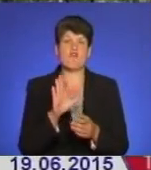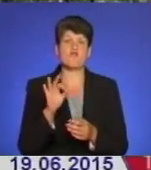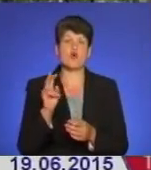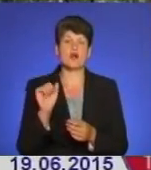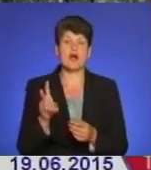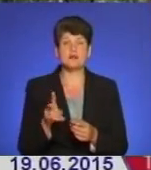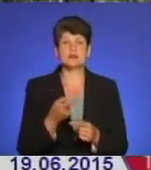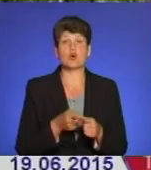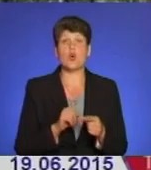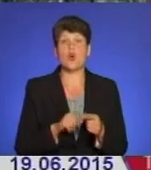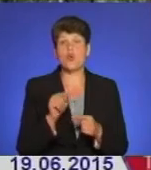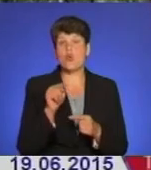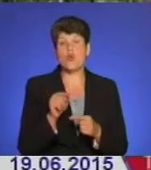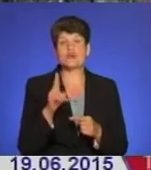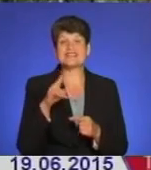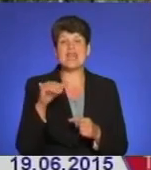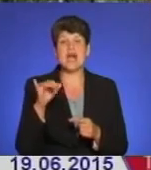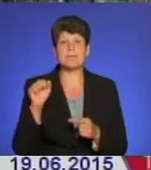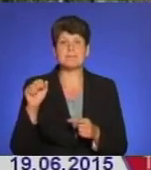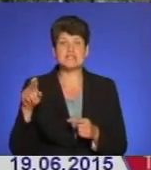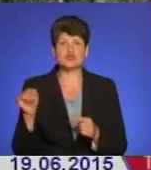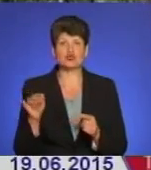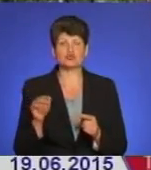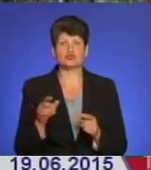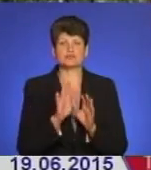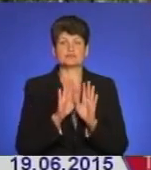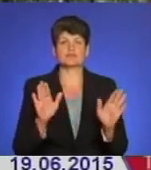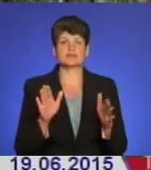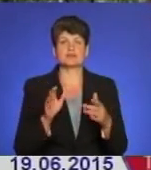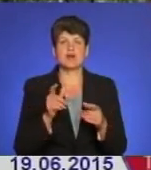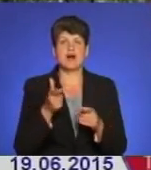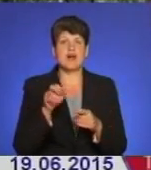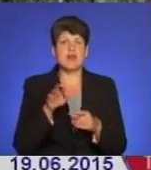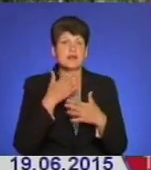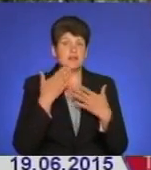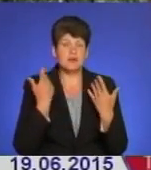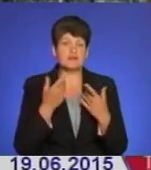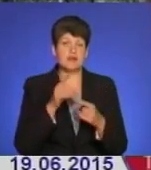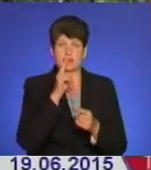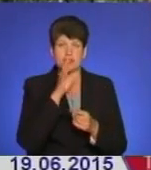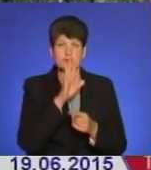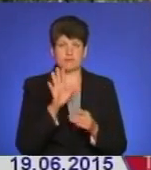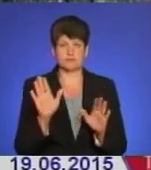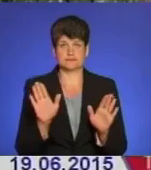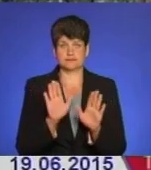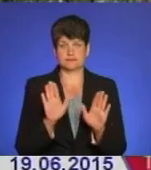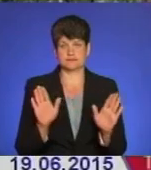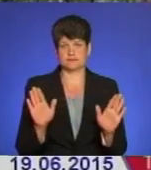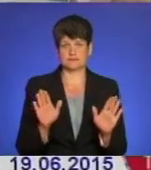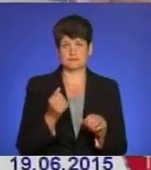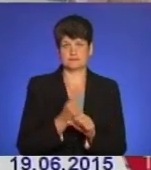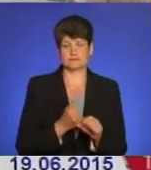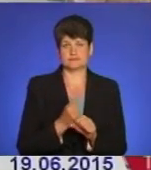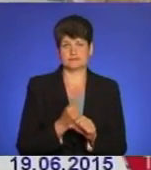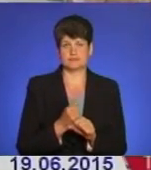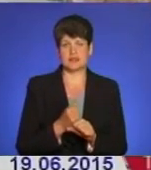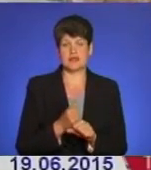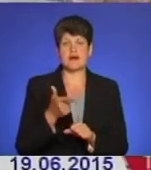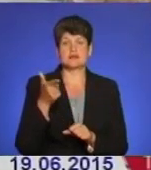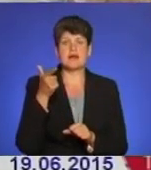аж діапазону широкого галя немає, бо так як є, немає, але вона вже досить непогано напрацьована. Для